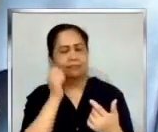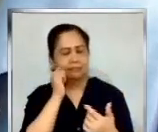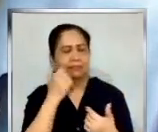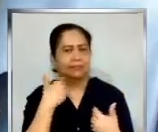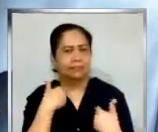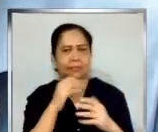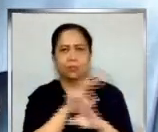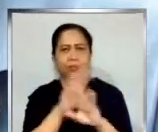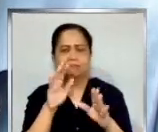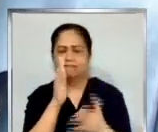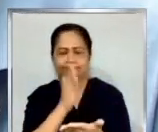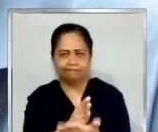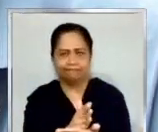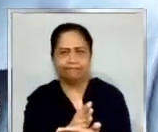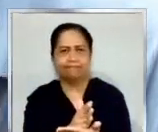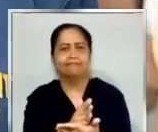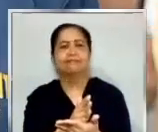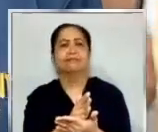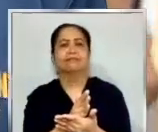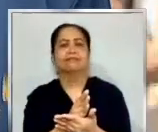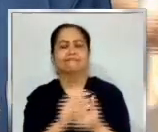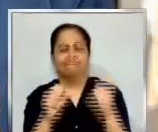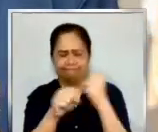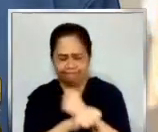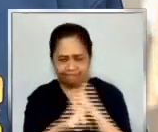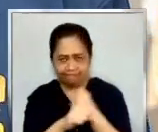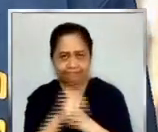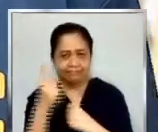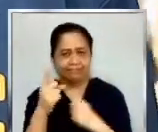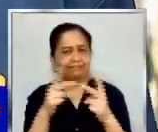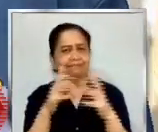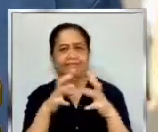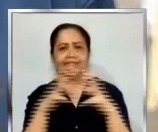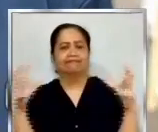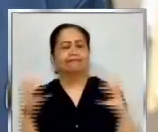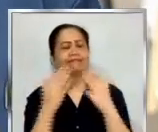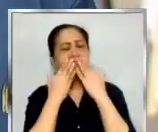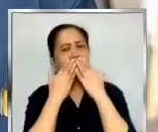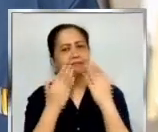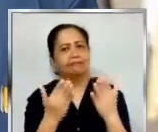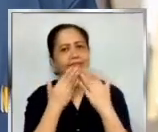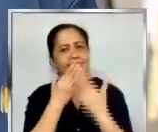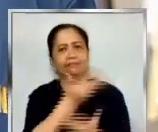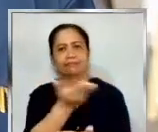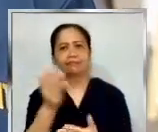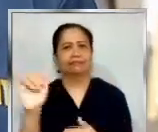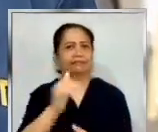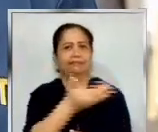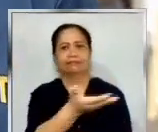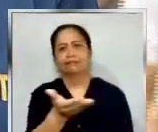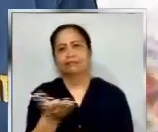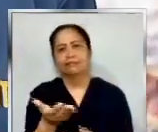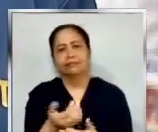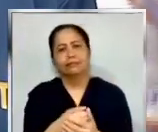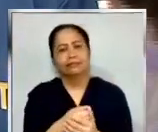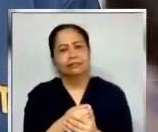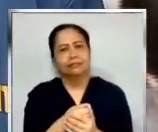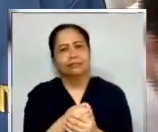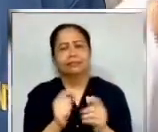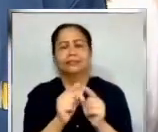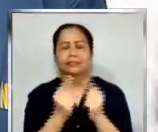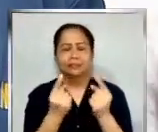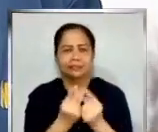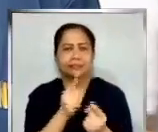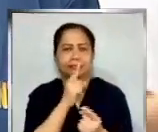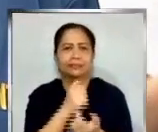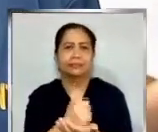tumigil. Laban lang. Isang napakalaking pasasalamat po sa mga ganitong grupo na tumutulong sa